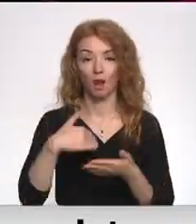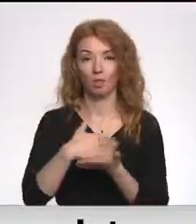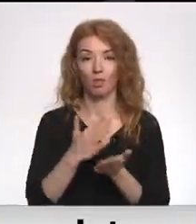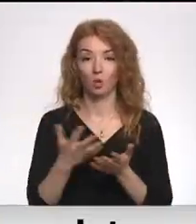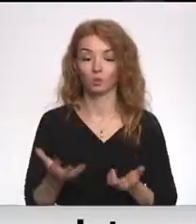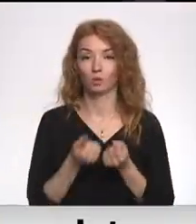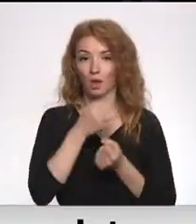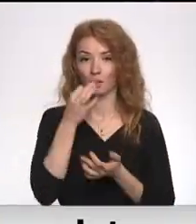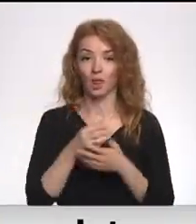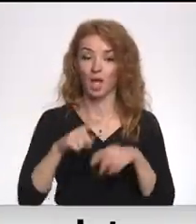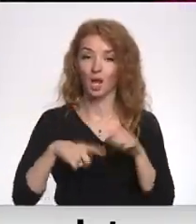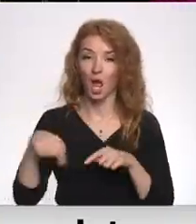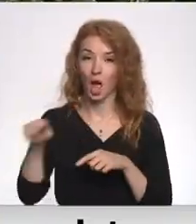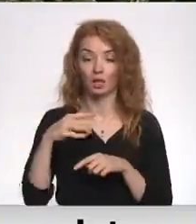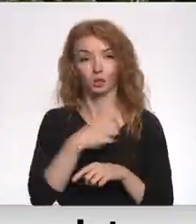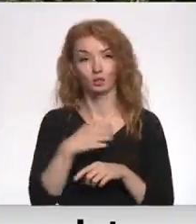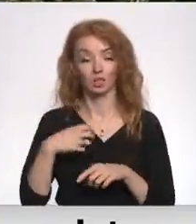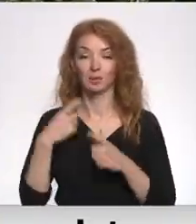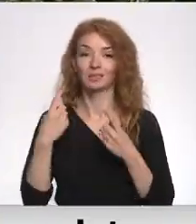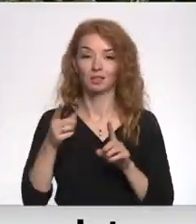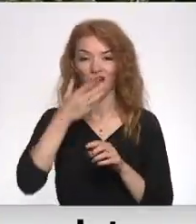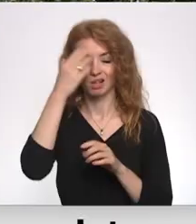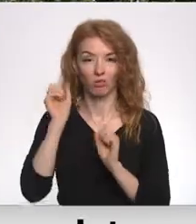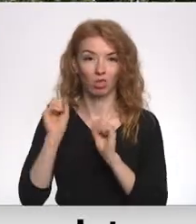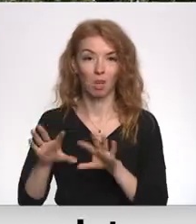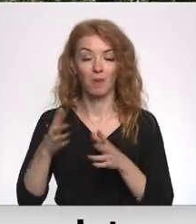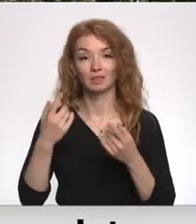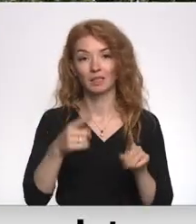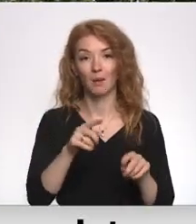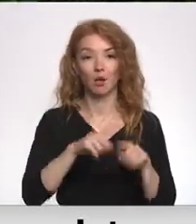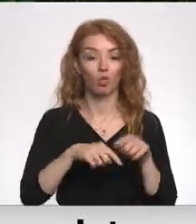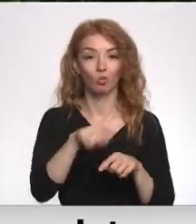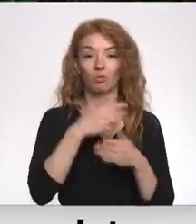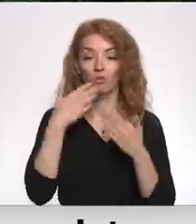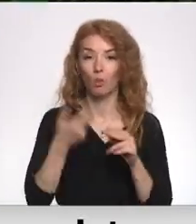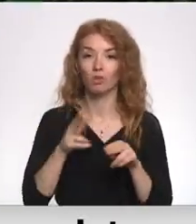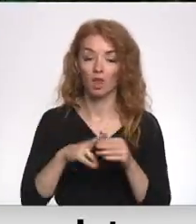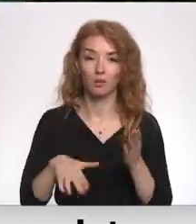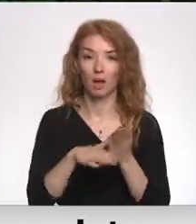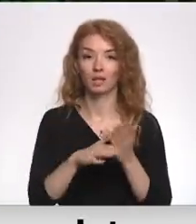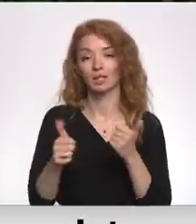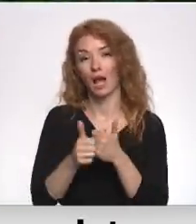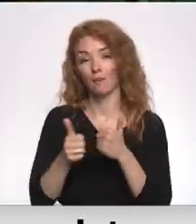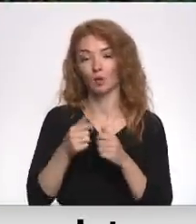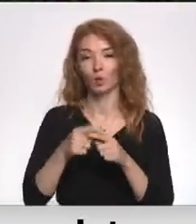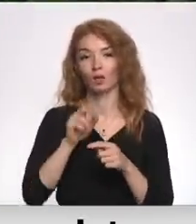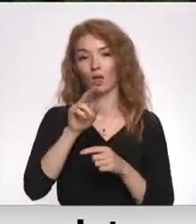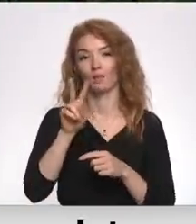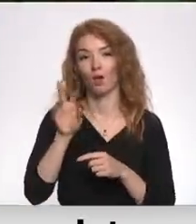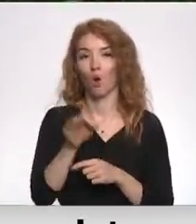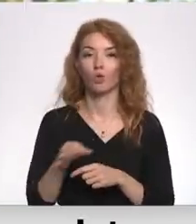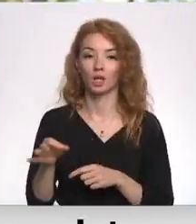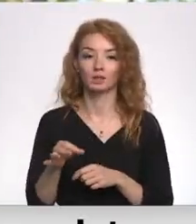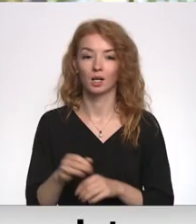gādību uzņēmušies radinieki vai pašvaldība, citas aizmirstas, bet vēl kādām tuvinieku nav un tad izpalīdz kaimiņi un nevalstiskas